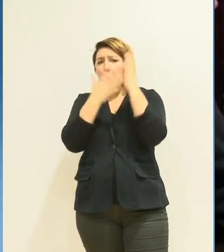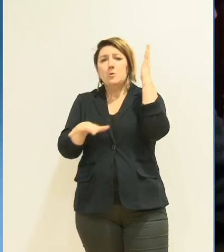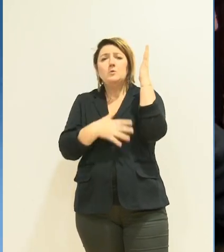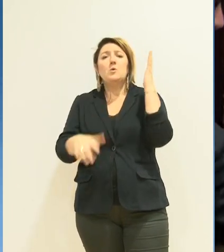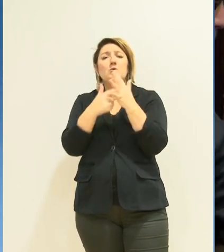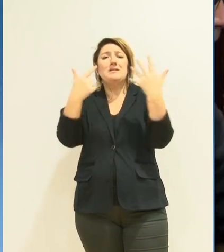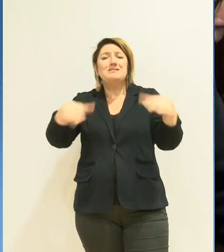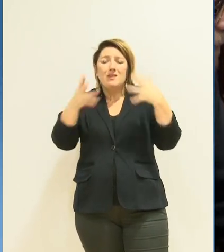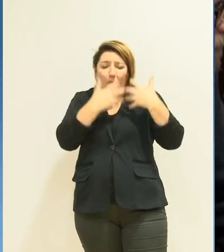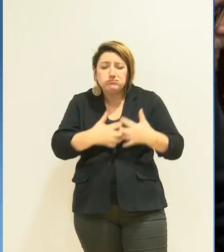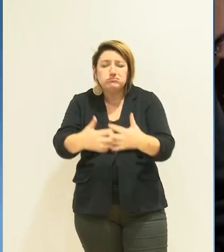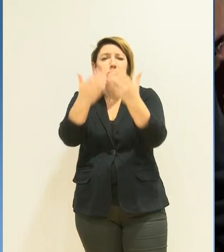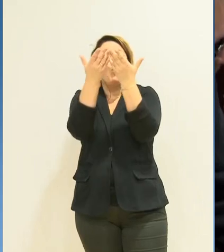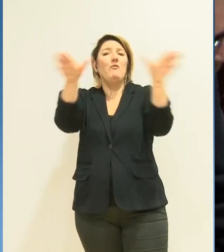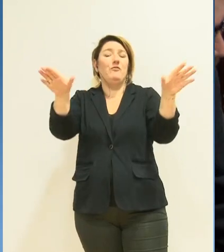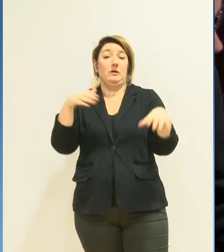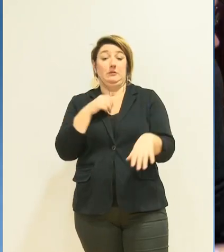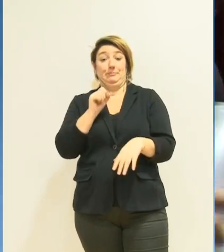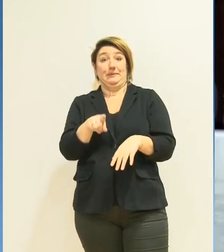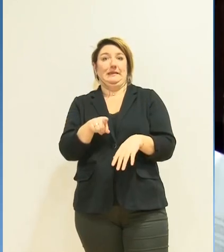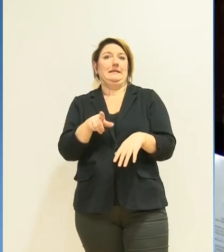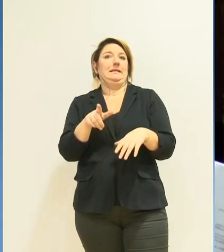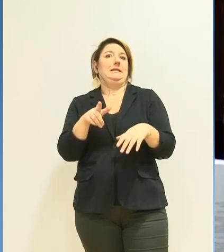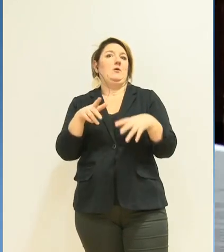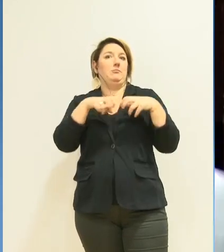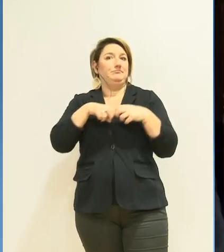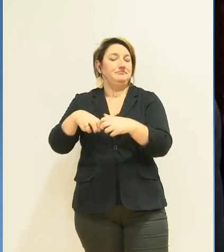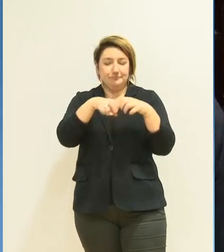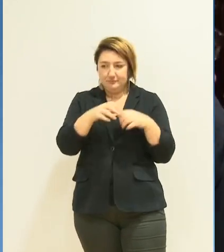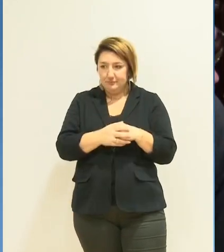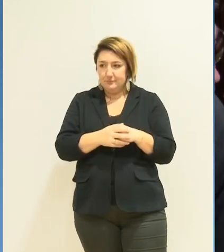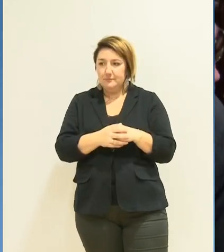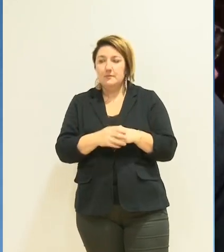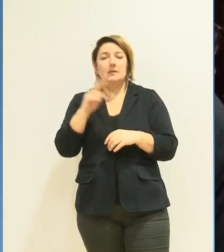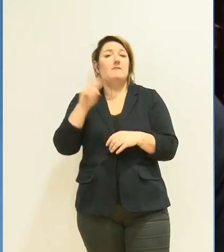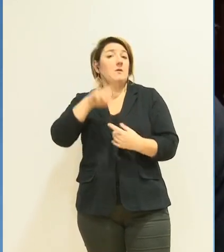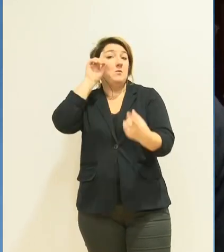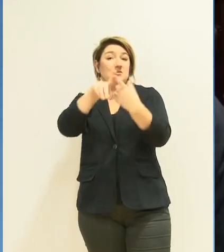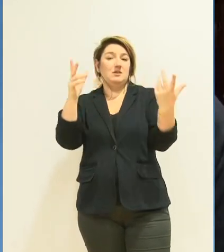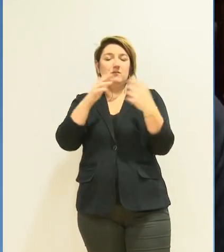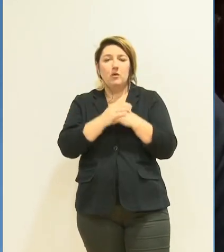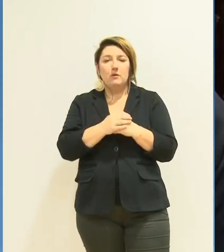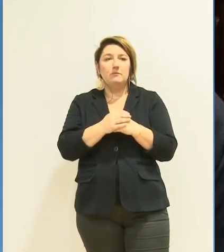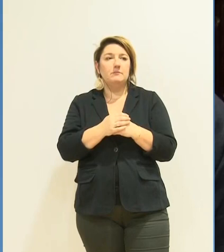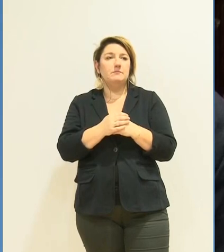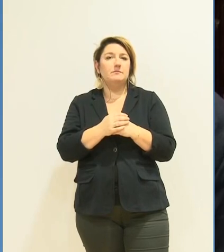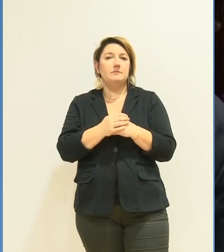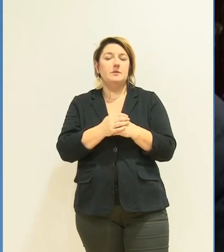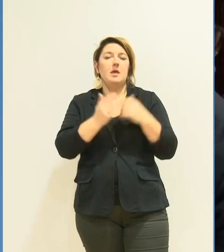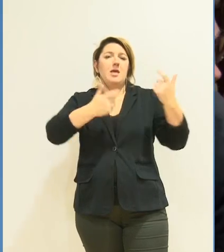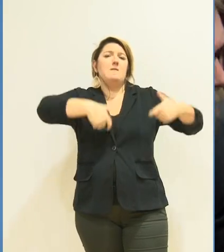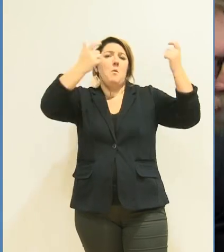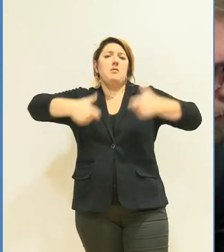c'était un appel à projet qui visait à valoriser et a réveillé une partie de son patrimoine immobilier